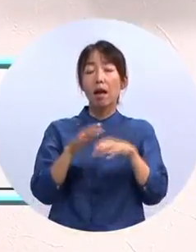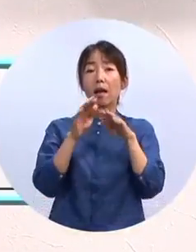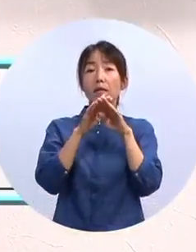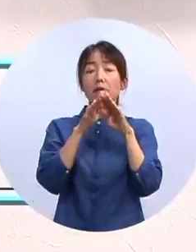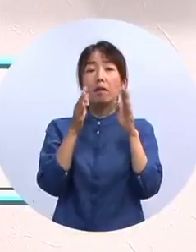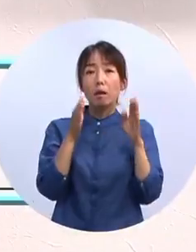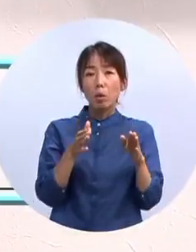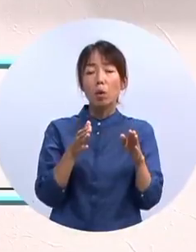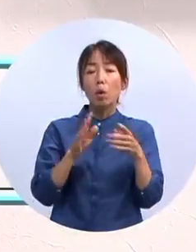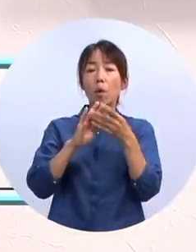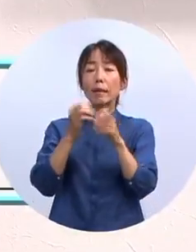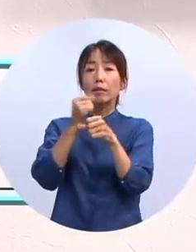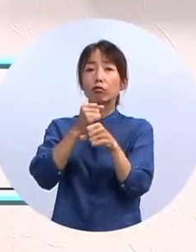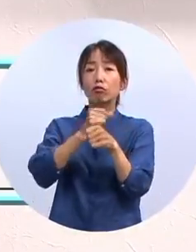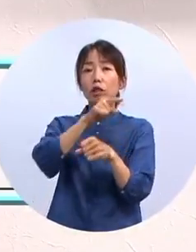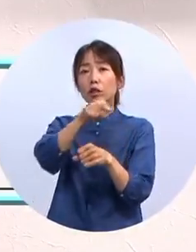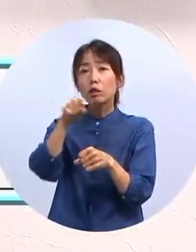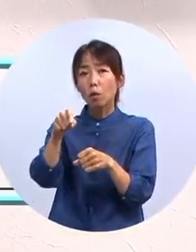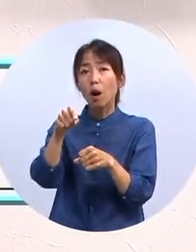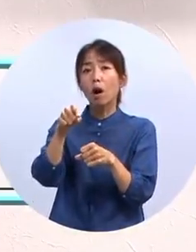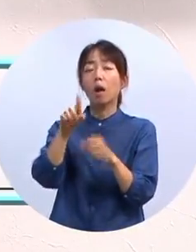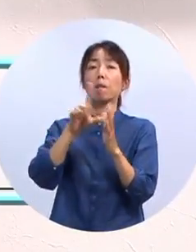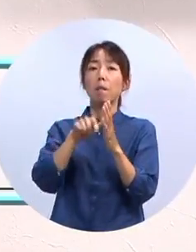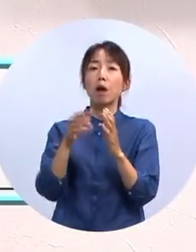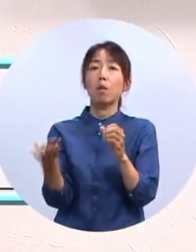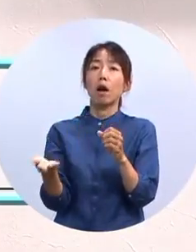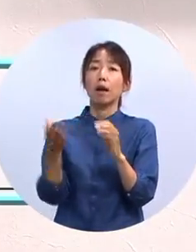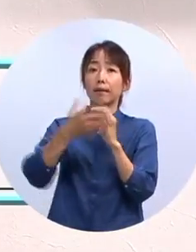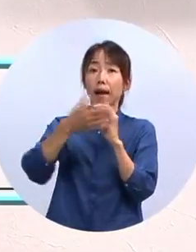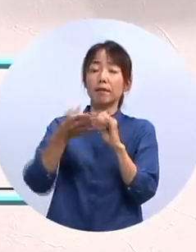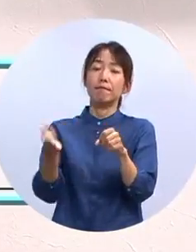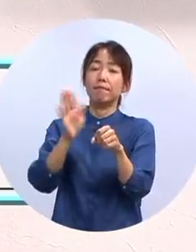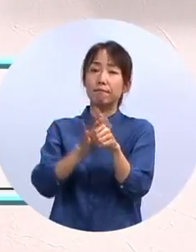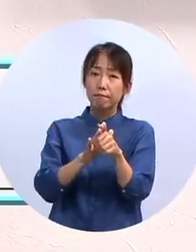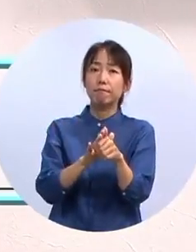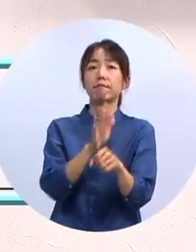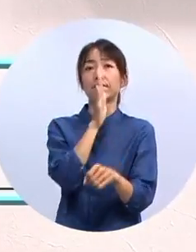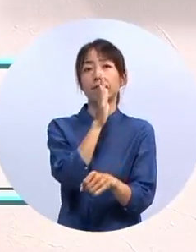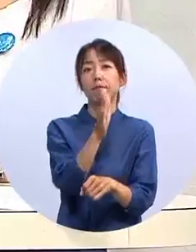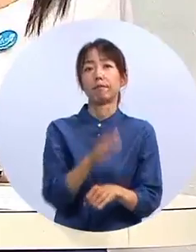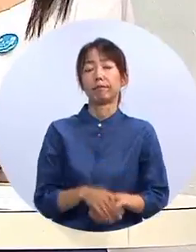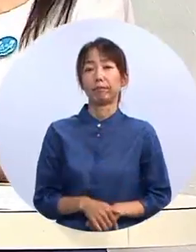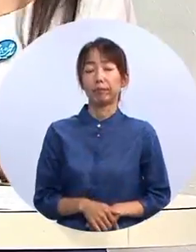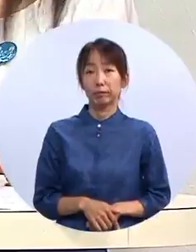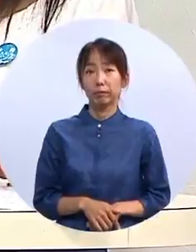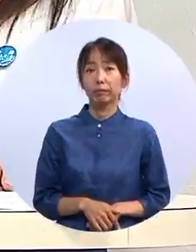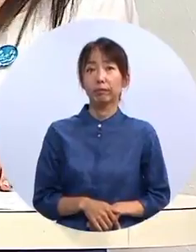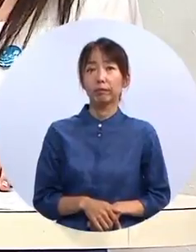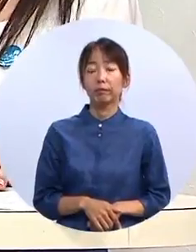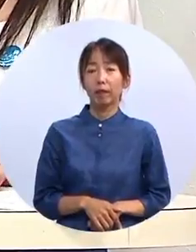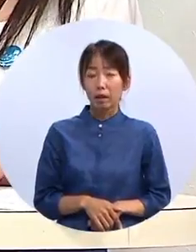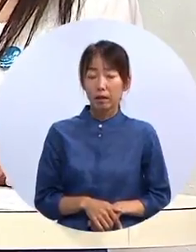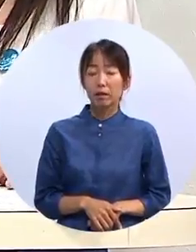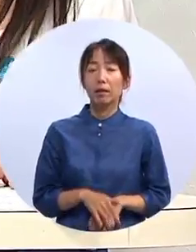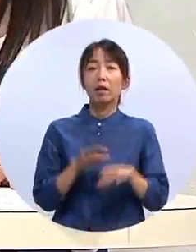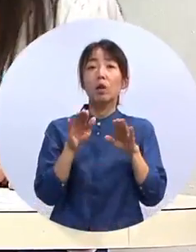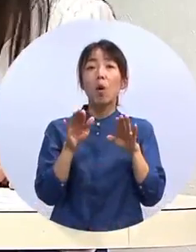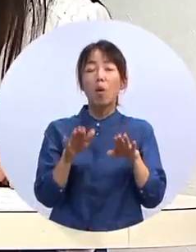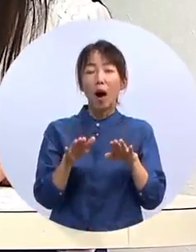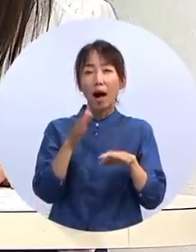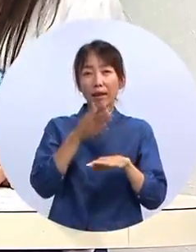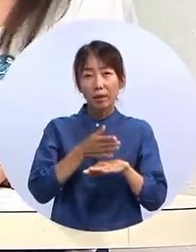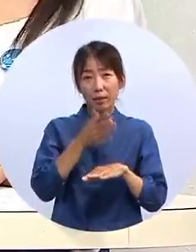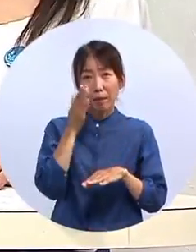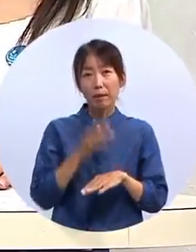花のまちづくり賞の場合は写真もお忘れのないようにお願いいたします。ということで今泉さん、今日はどうもありが